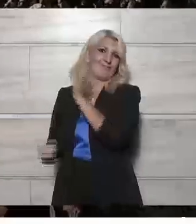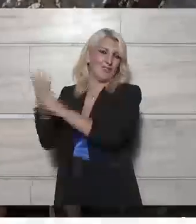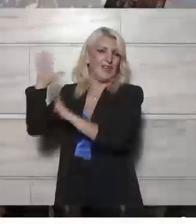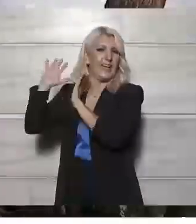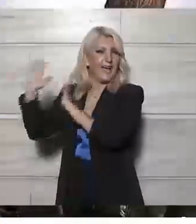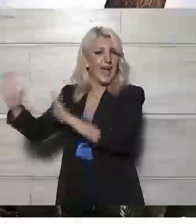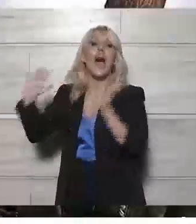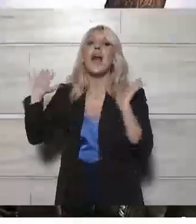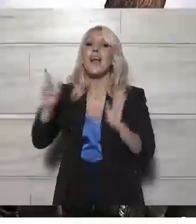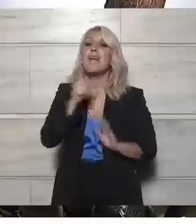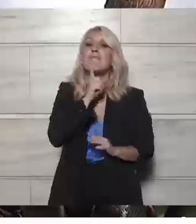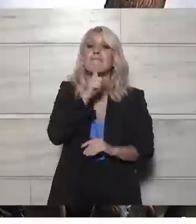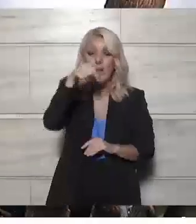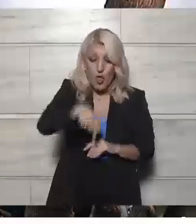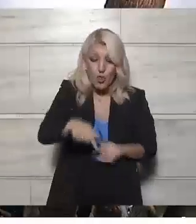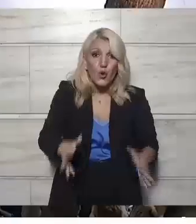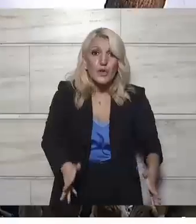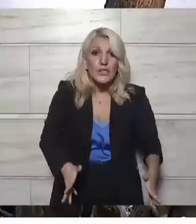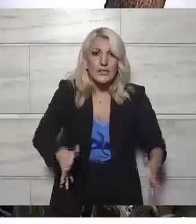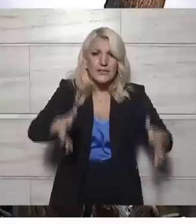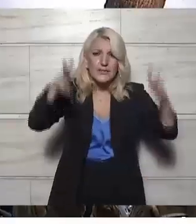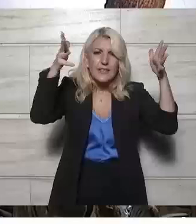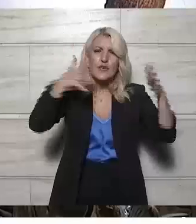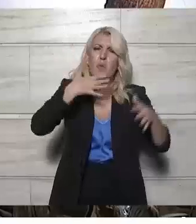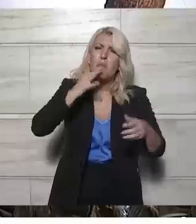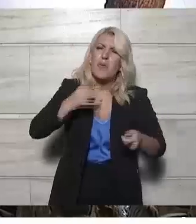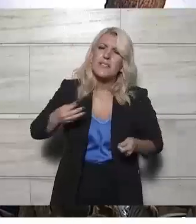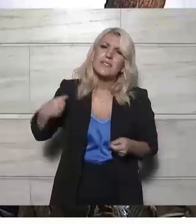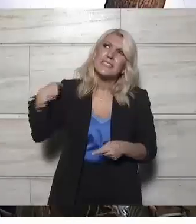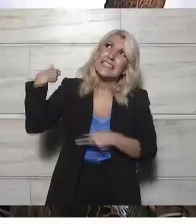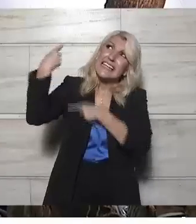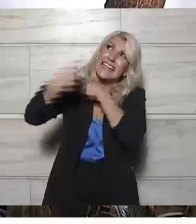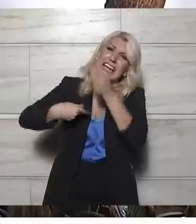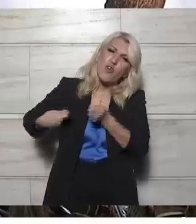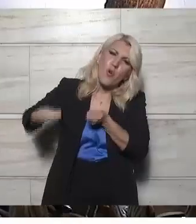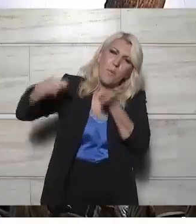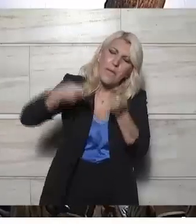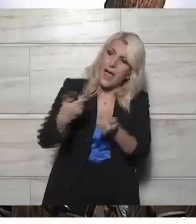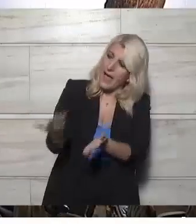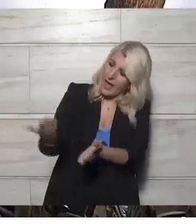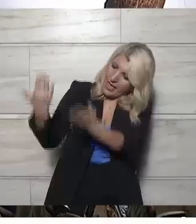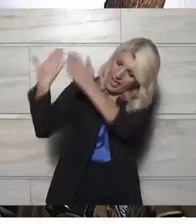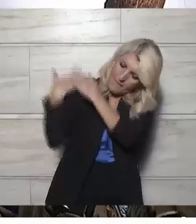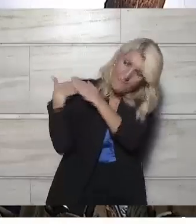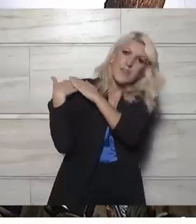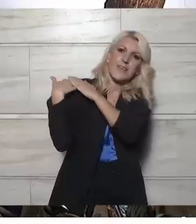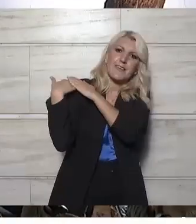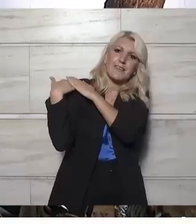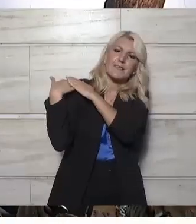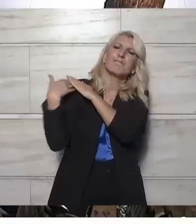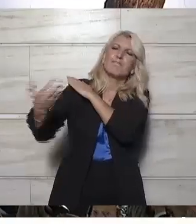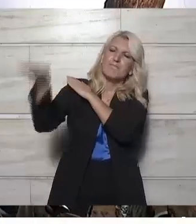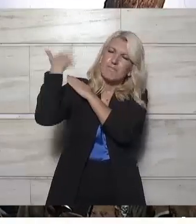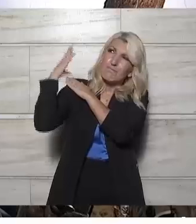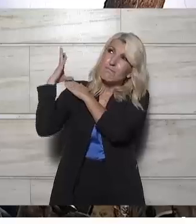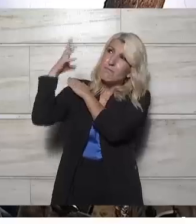Και αυτό το κτίριο με τη βαριά κληρονομιά πανηγυρίσαμε με πολλούς από εσάς και πανηγύρισα